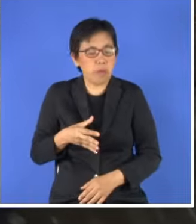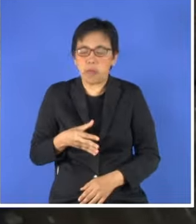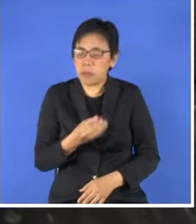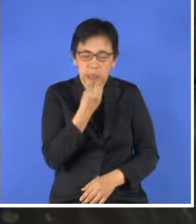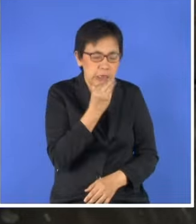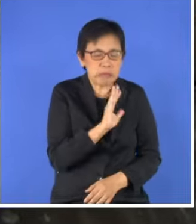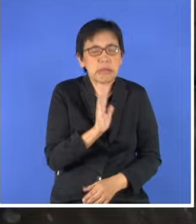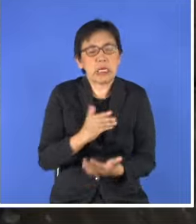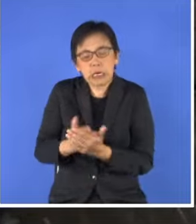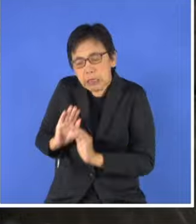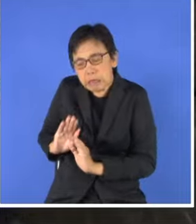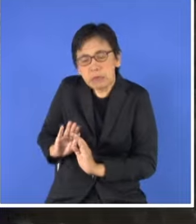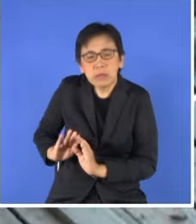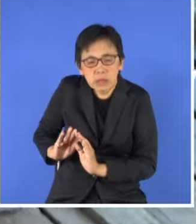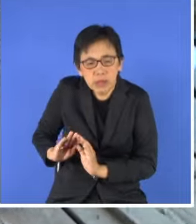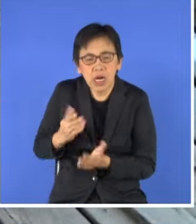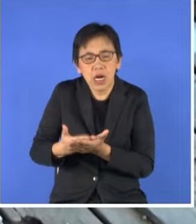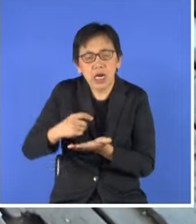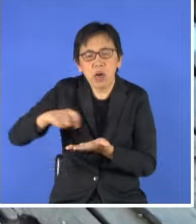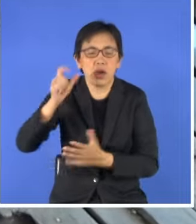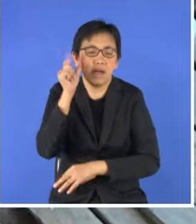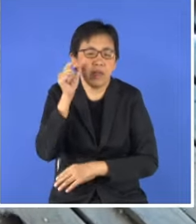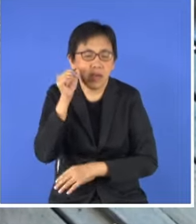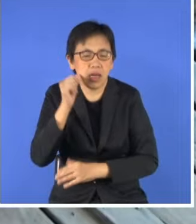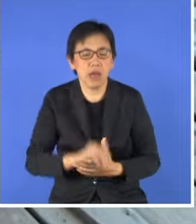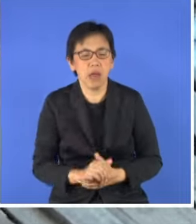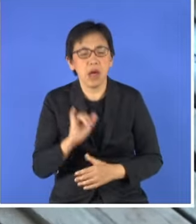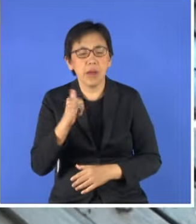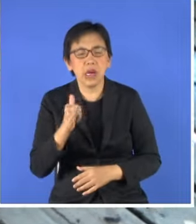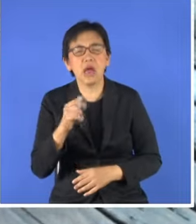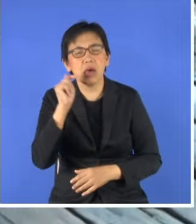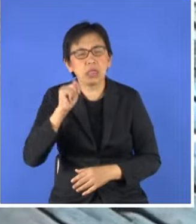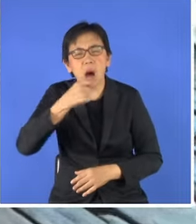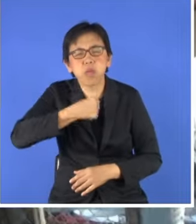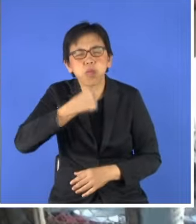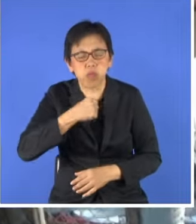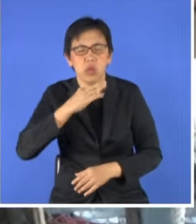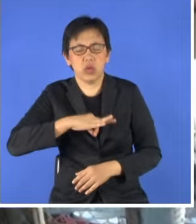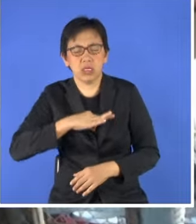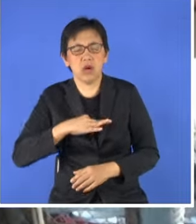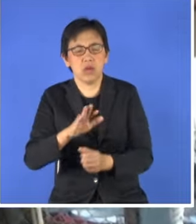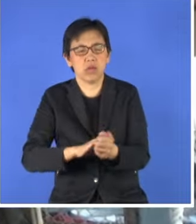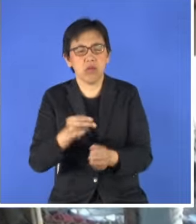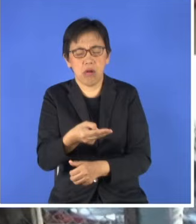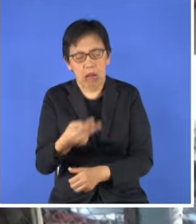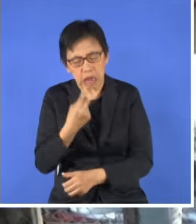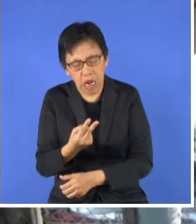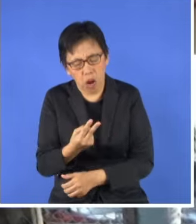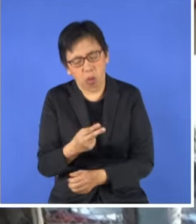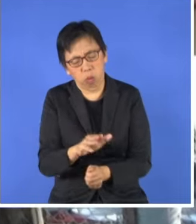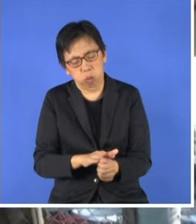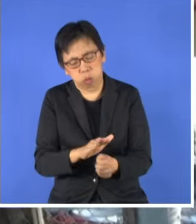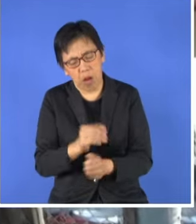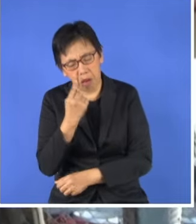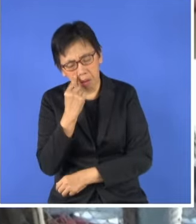น้องก็จะเก็บเงินไว้นะครับแล้วก็โอนให้แม่ทันทีบางครั้งตาก็บอกว่ารู้สึกสงสารน้องมากนะจนน้ำตาไหลที่แบกความรับผิด